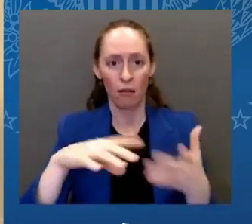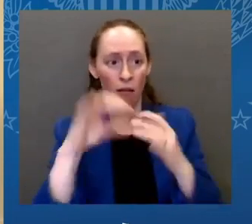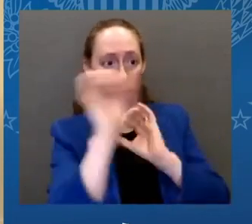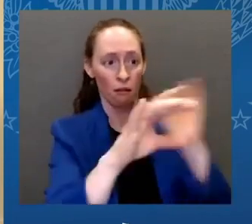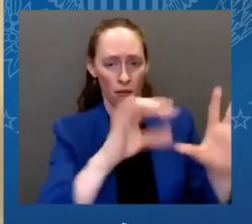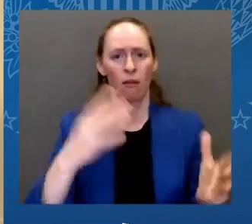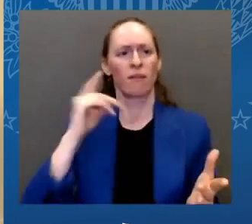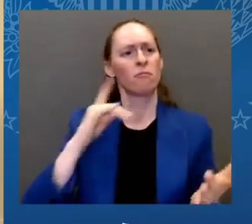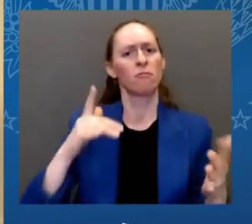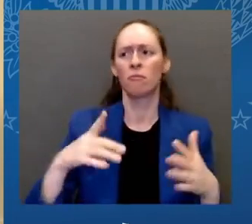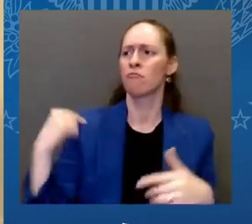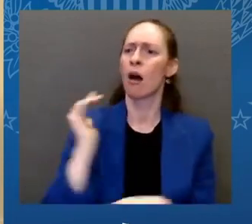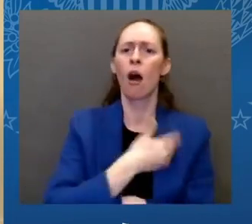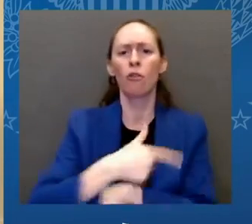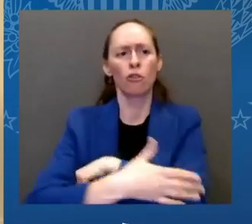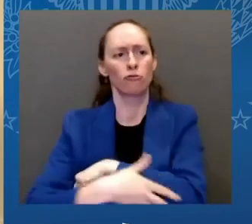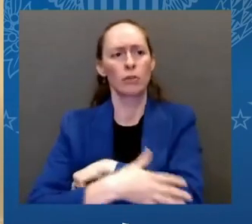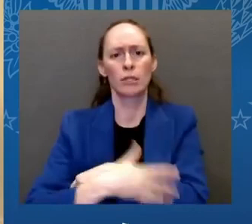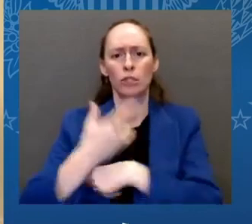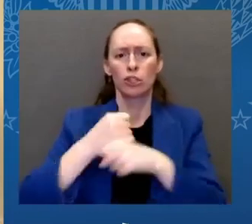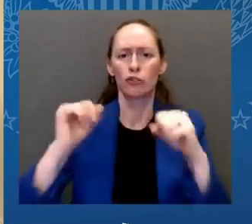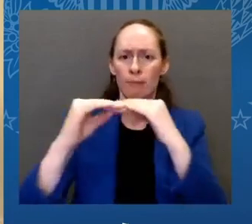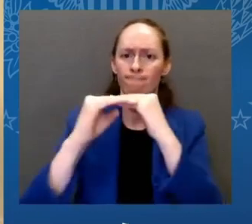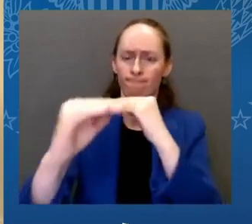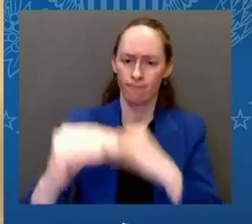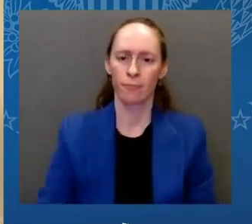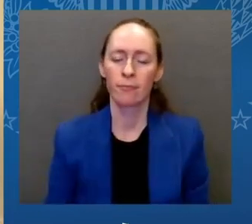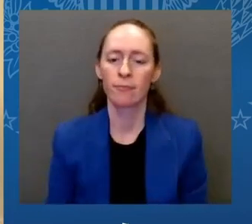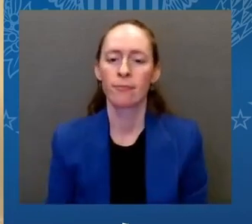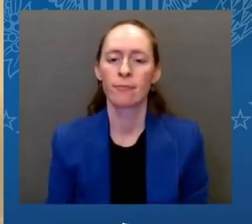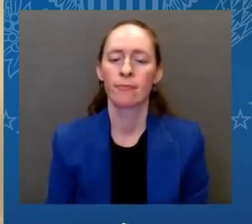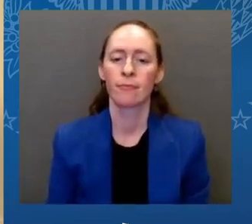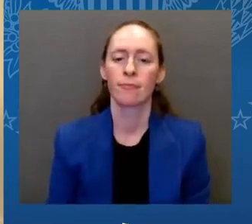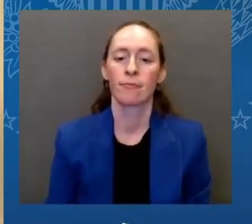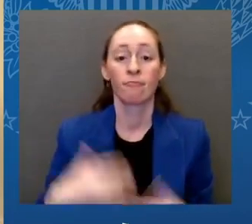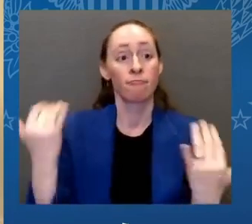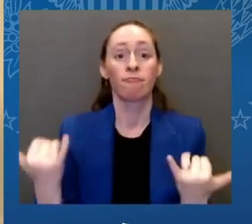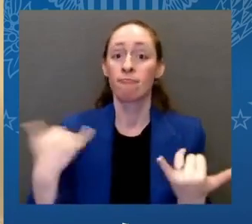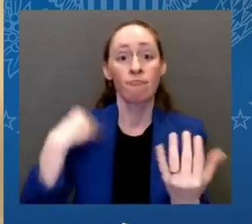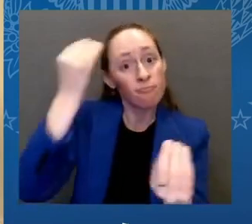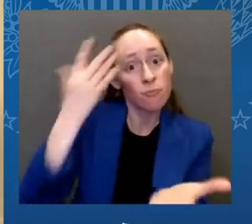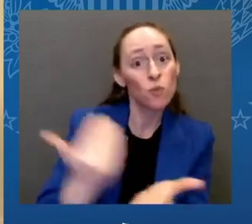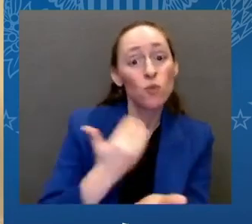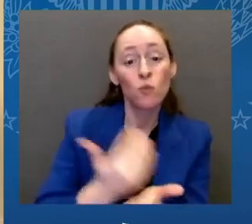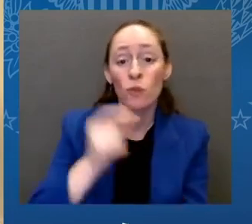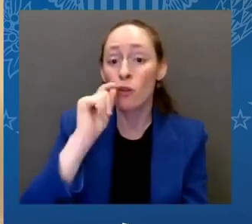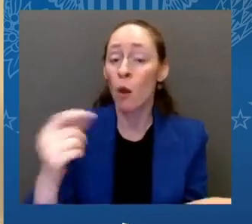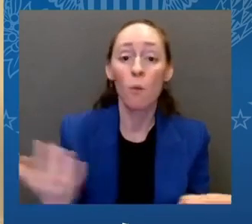я оголошую офіційно новий транш допомоги.